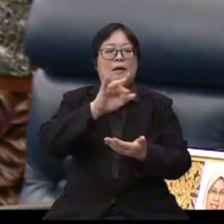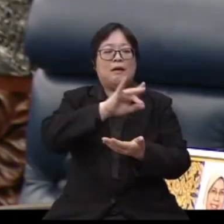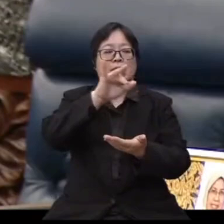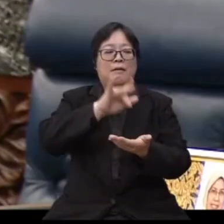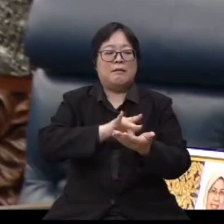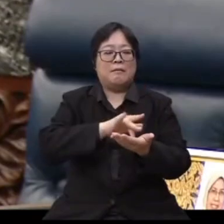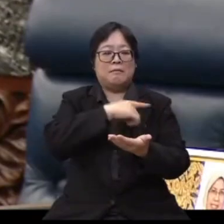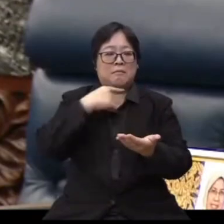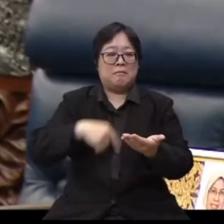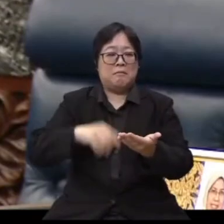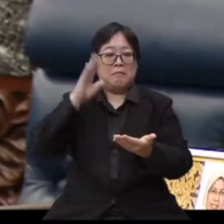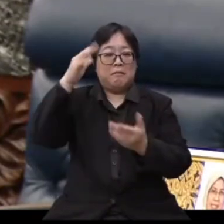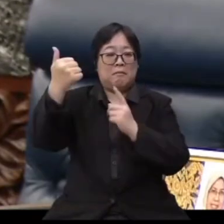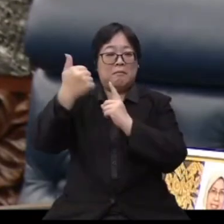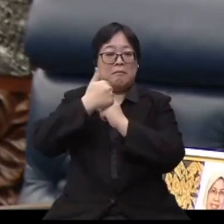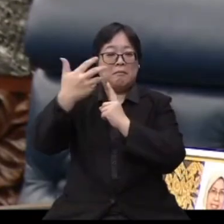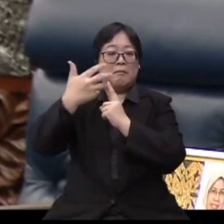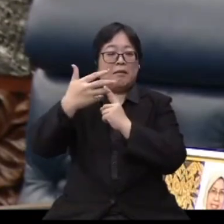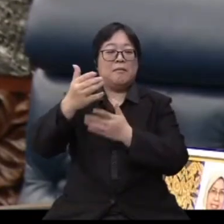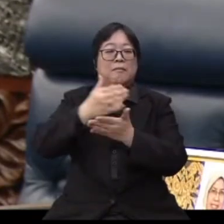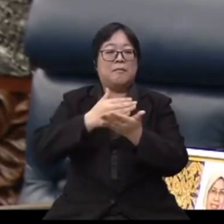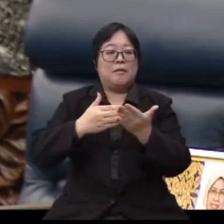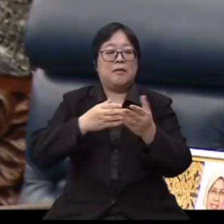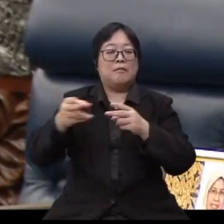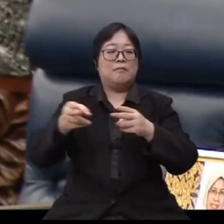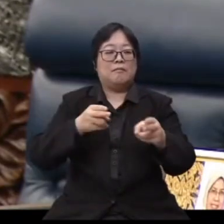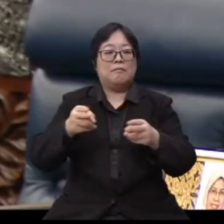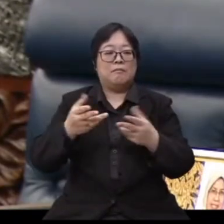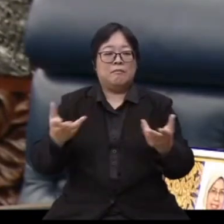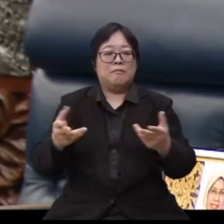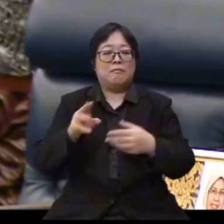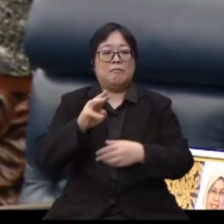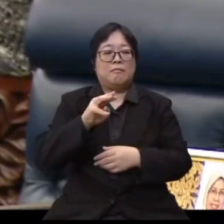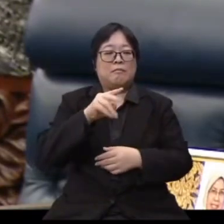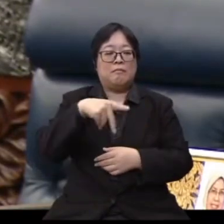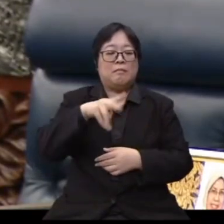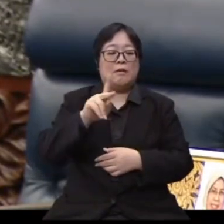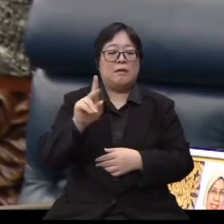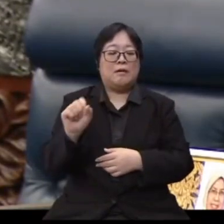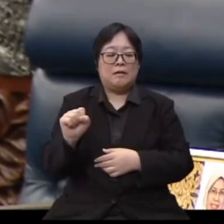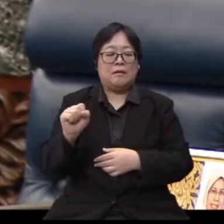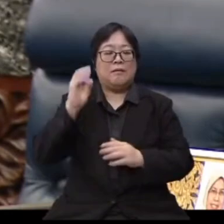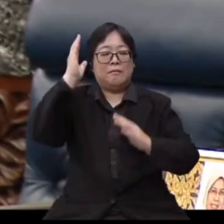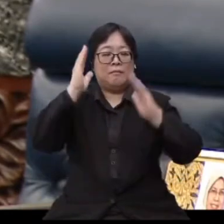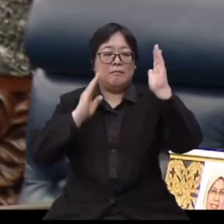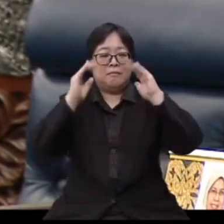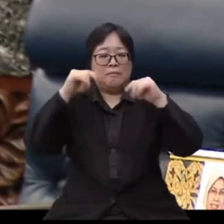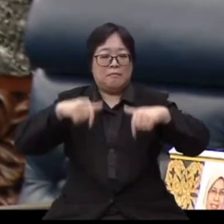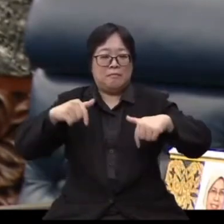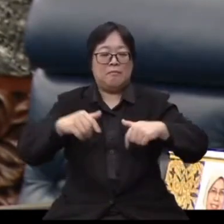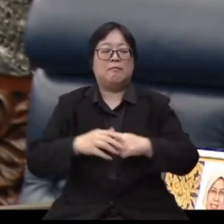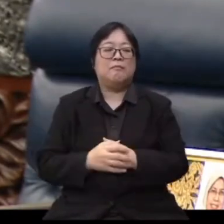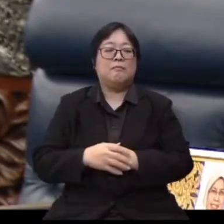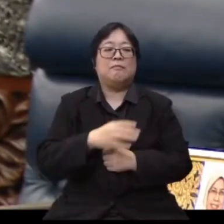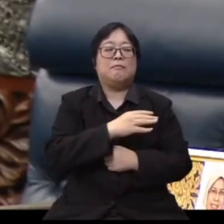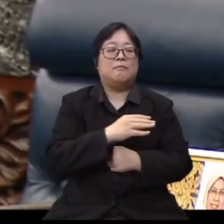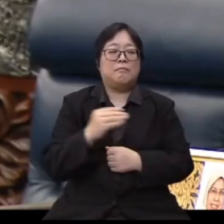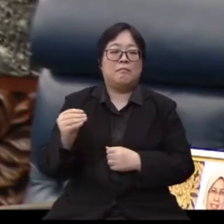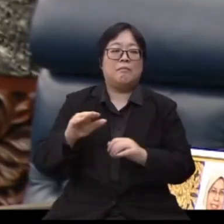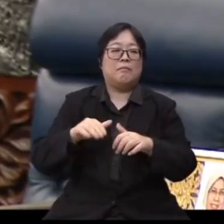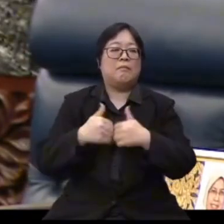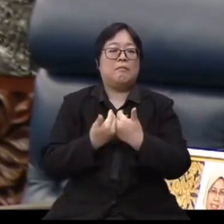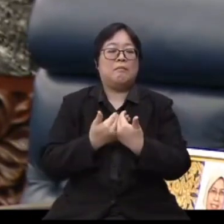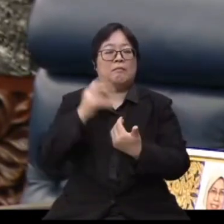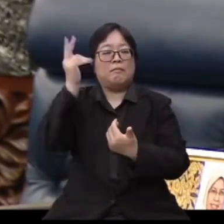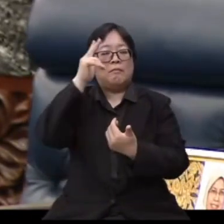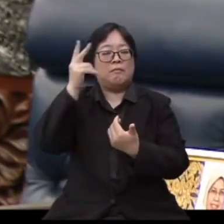ini memberi impak kepada sektor perusahaan mikro, kecil dan sederhana di negara ini, dan seterusnya